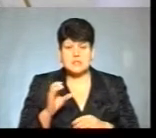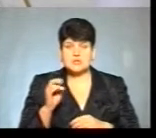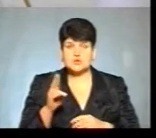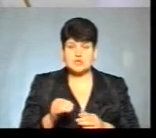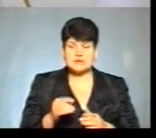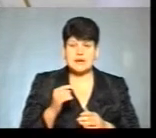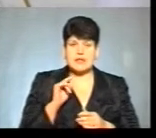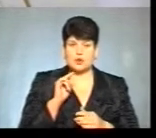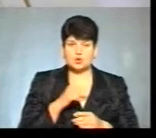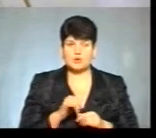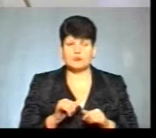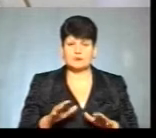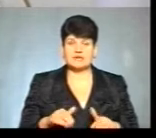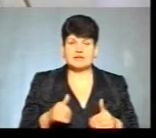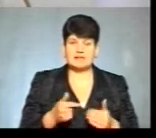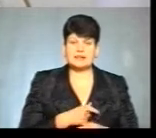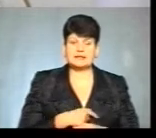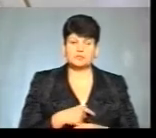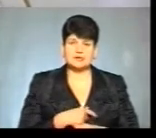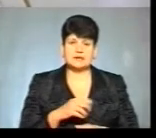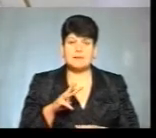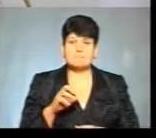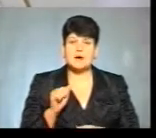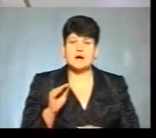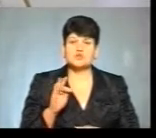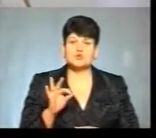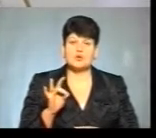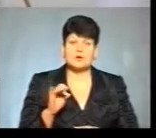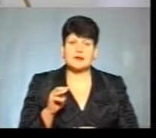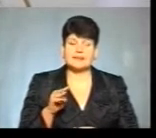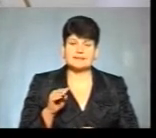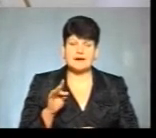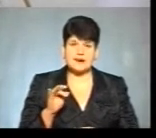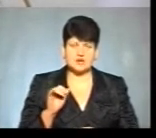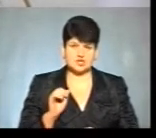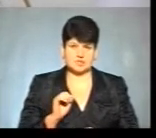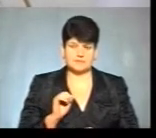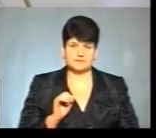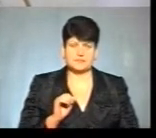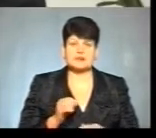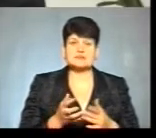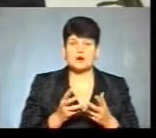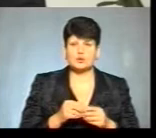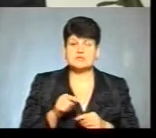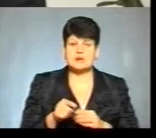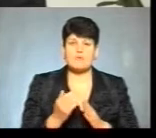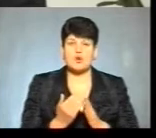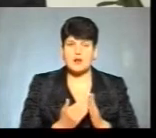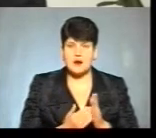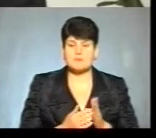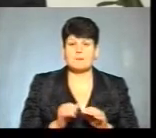давали десь депутатам, мажоритарщикам, які фактично вони за рахунок даної програми могли,